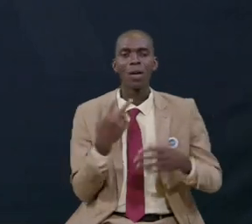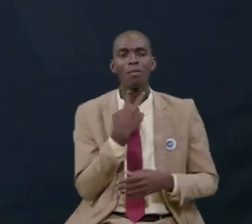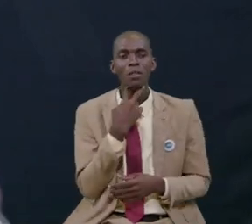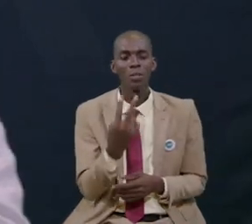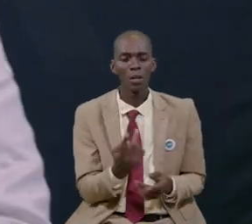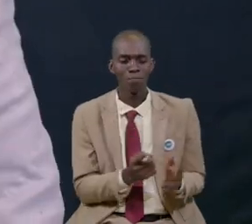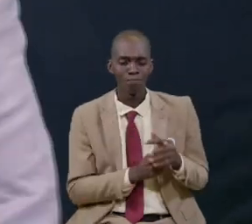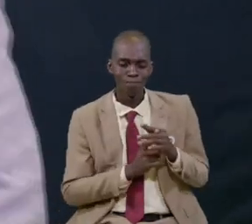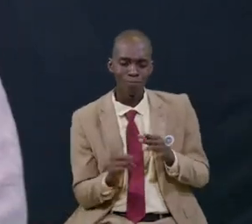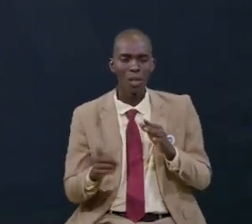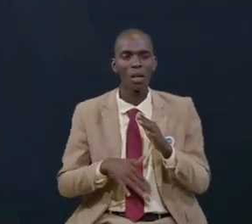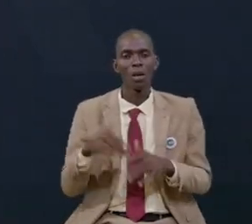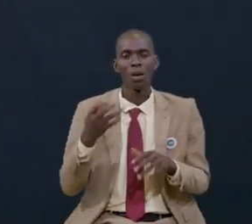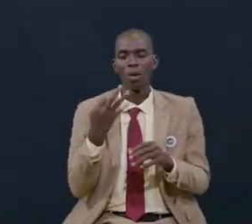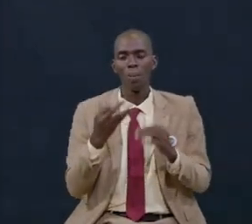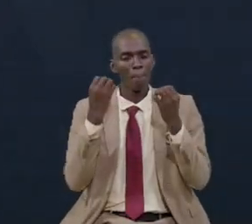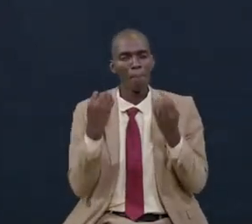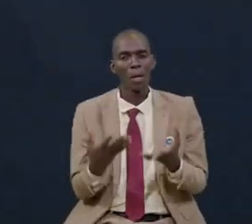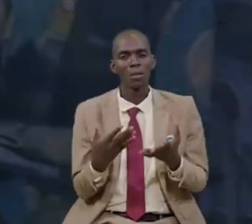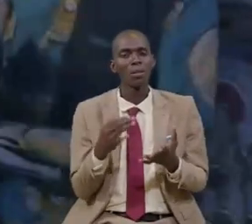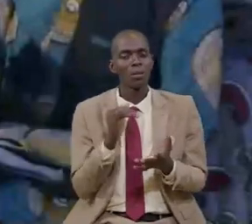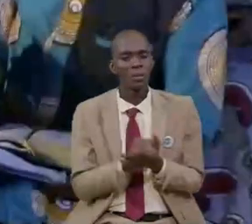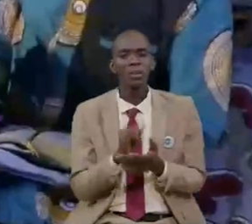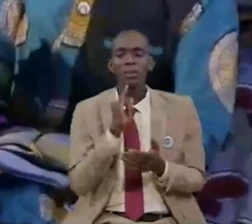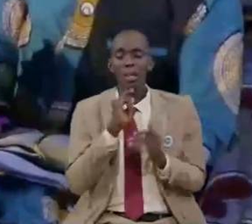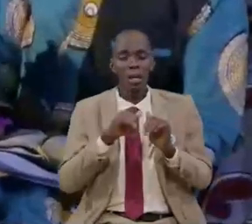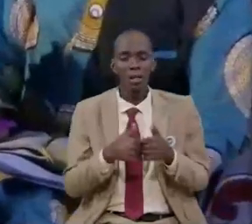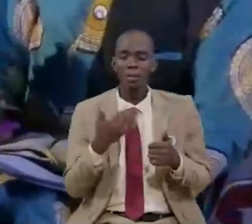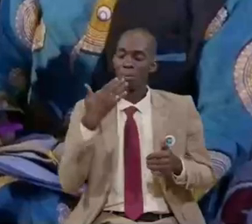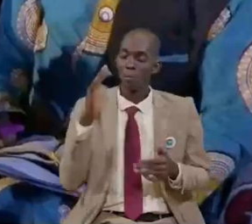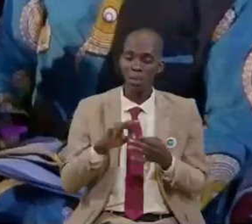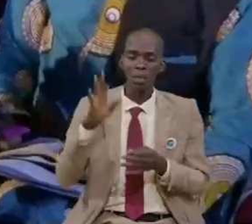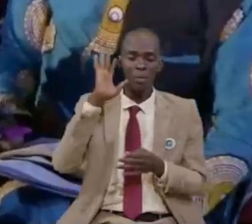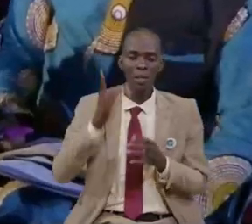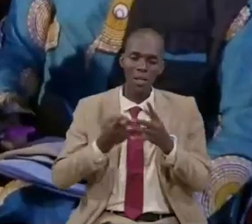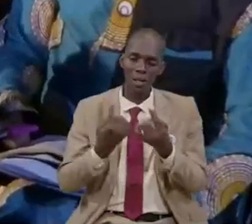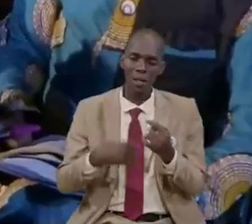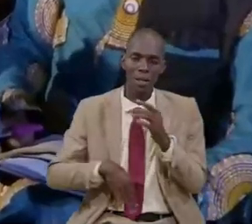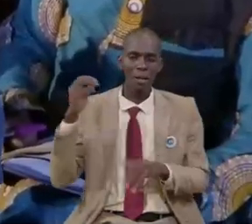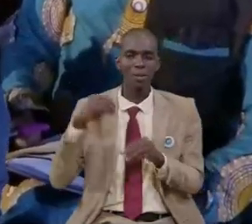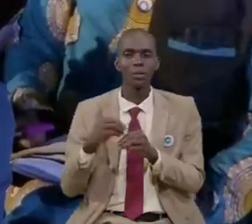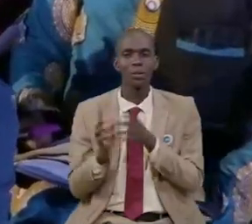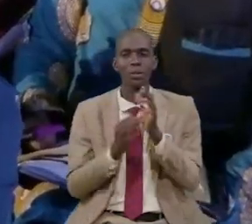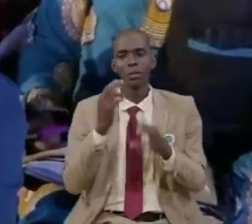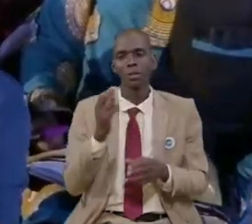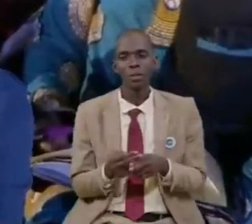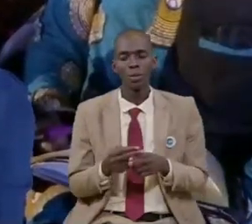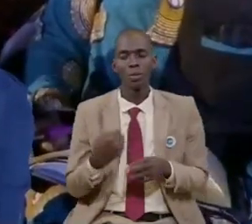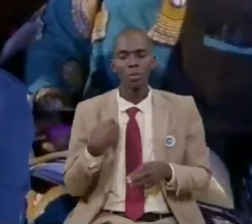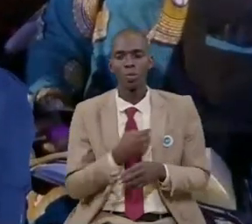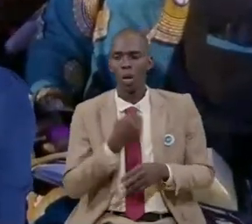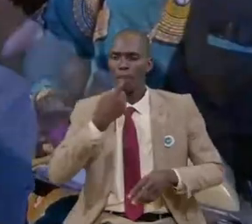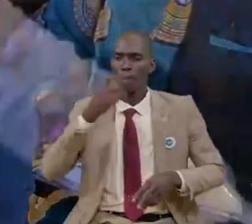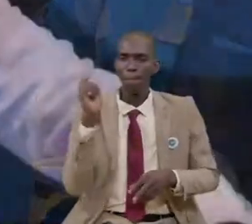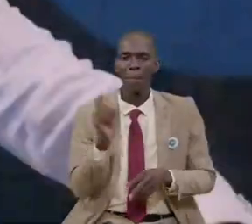cris. C'est ainsi que les esprits impurs vont sortir ce soir. Nous allons commander au nom de Jésus,